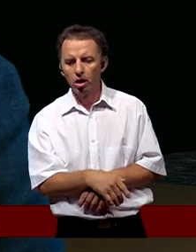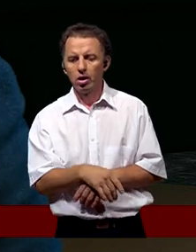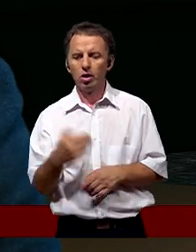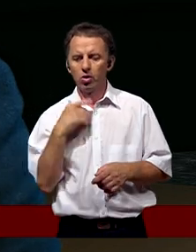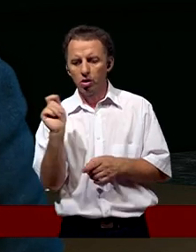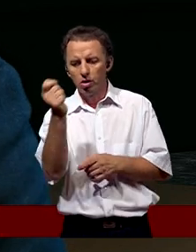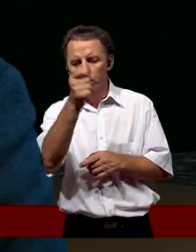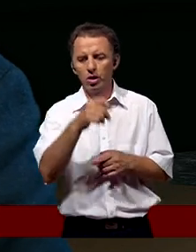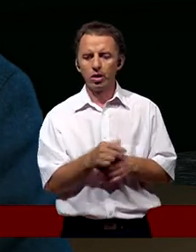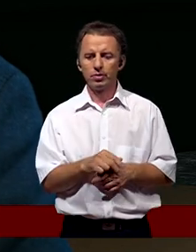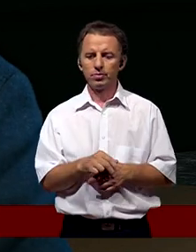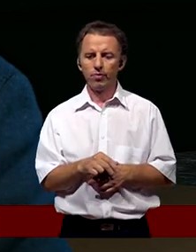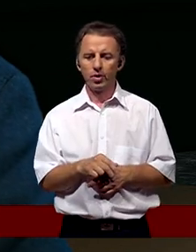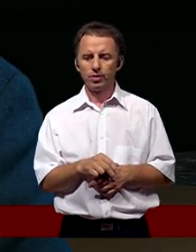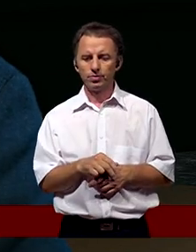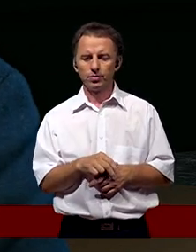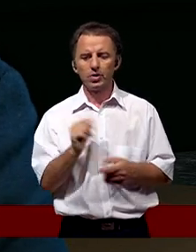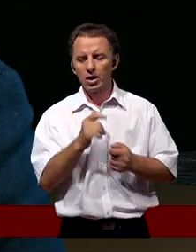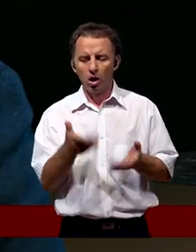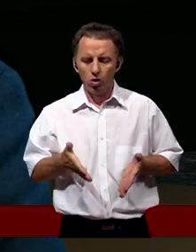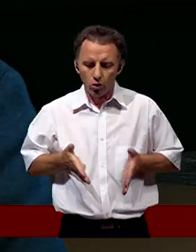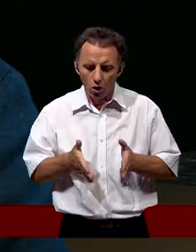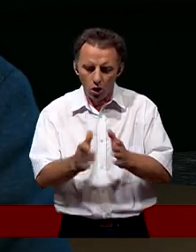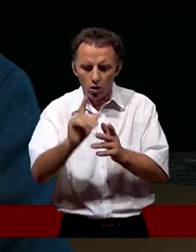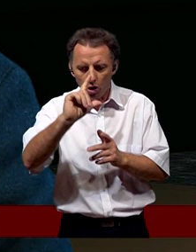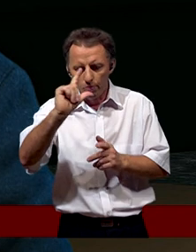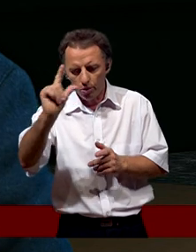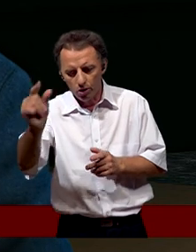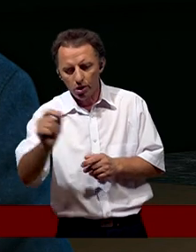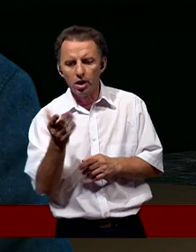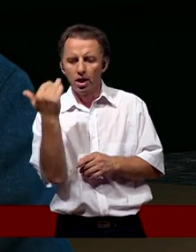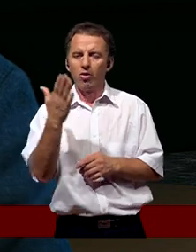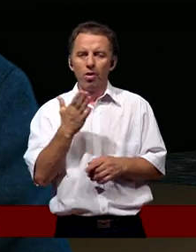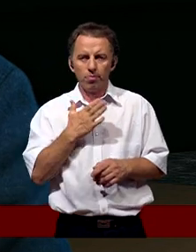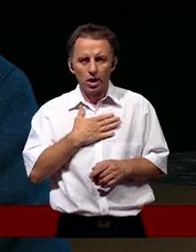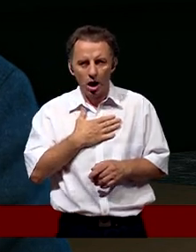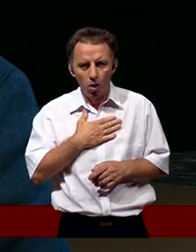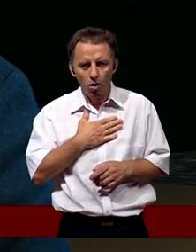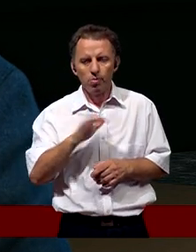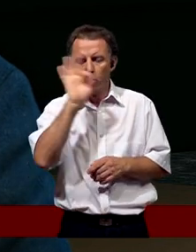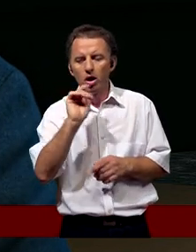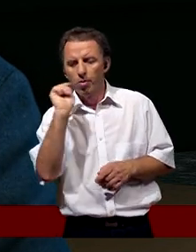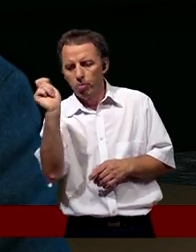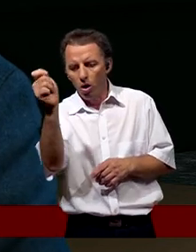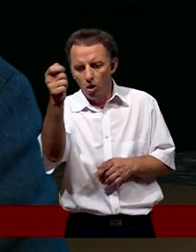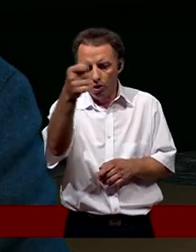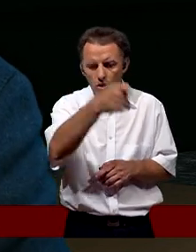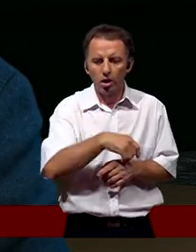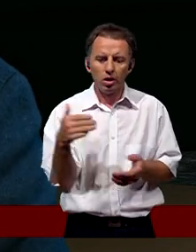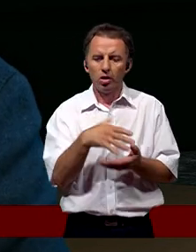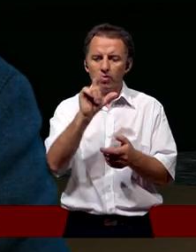podróżował na piechotę. To było 800-900 kilometrów, zależy jaką drogą poszedł. Ja niedawno miałem okazję podróżować, musiałem